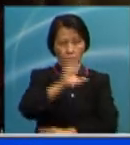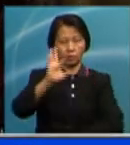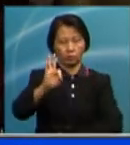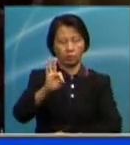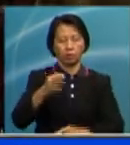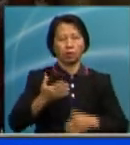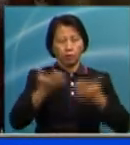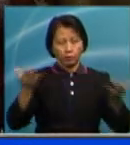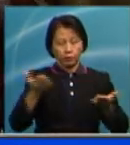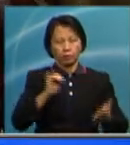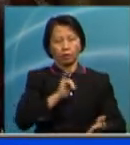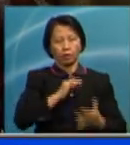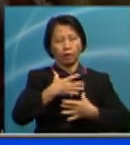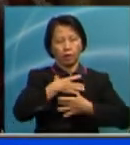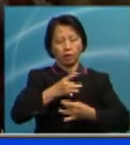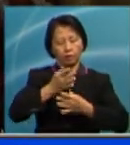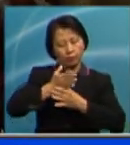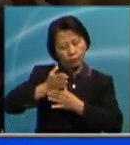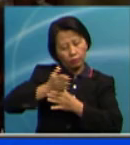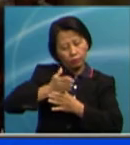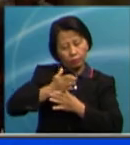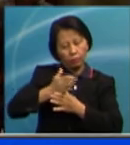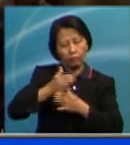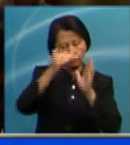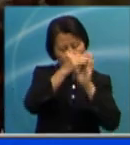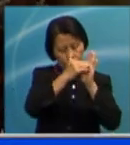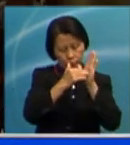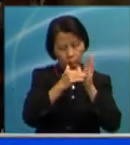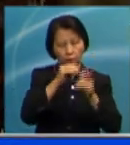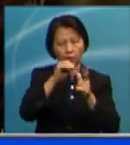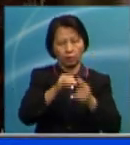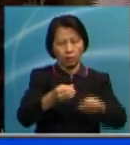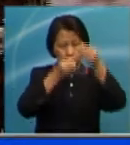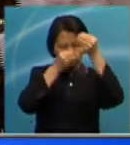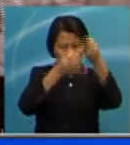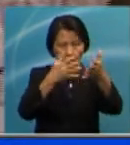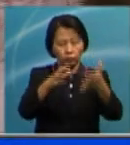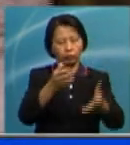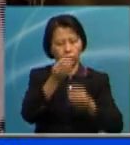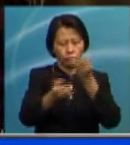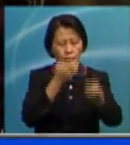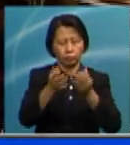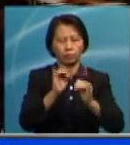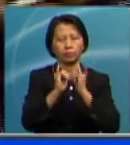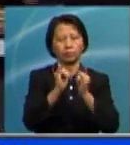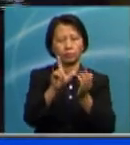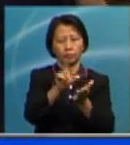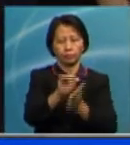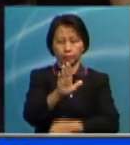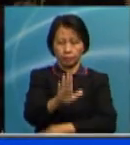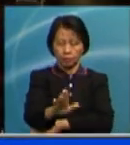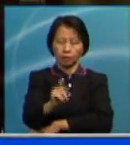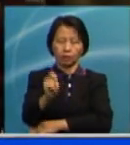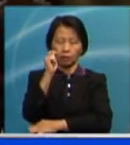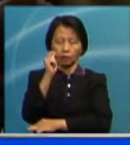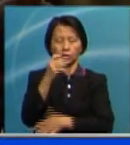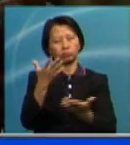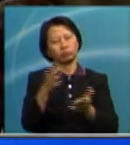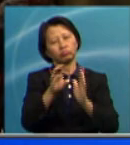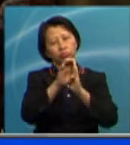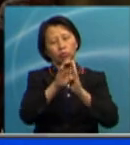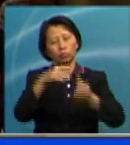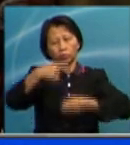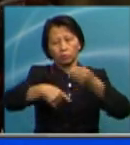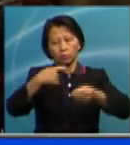dan di sini suka saya kongsikan antara inti Parti ataupun maklumat yang telah pun disampaikan dalam sidang media pada petang tadi antaranya adalah